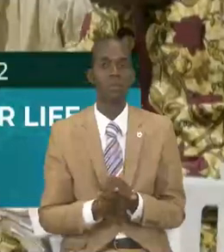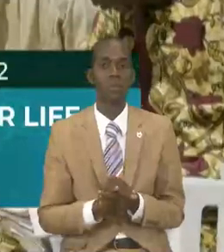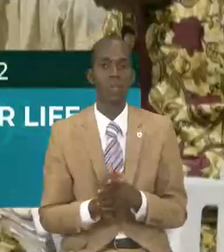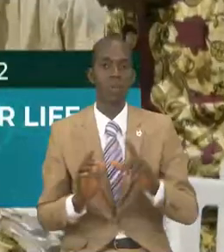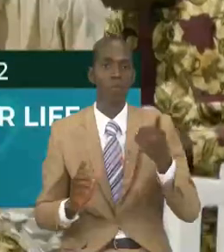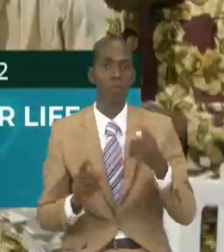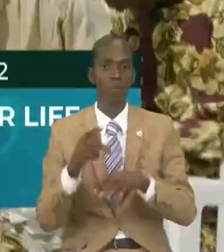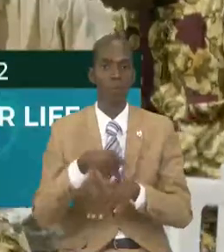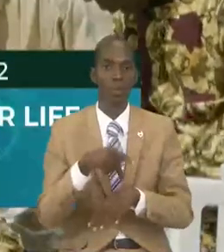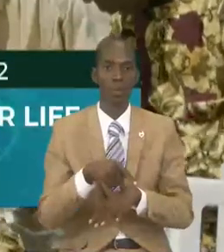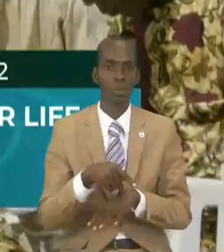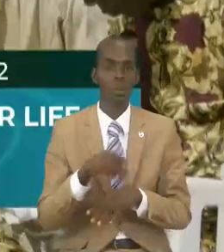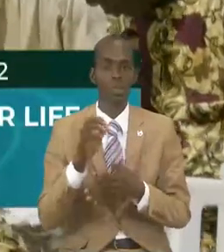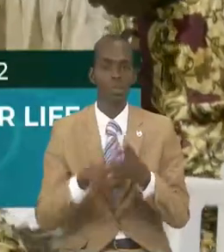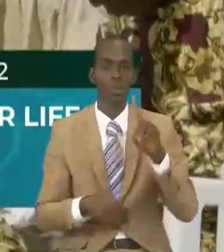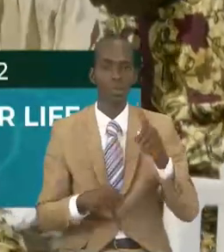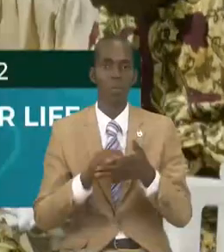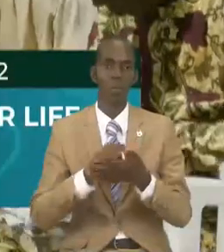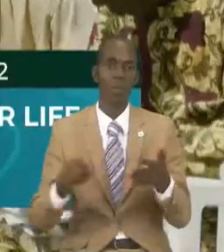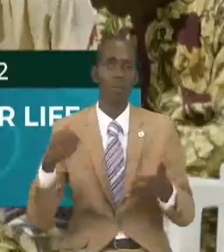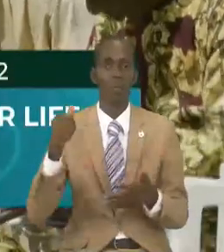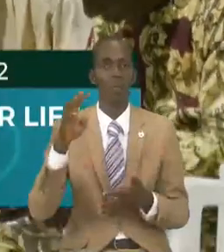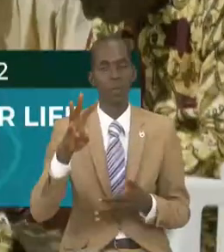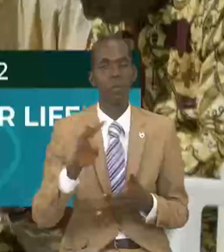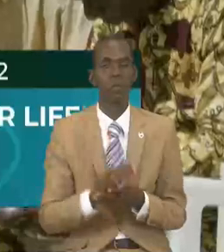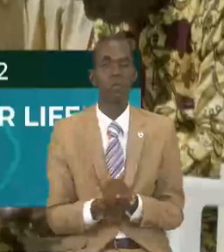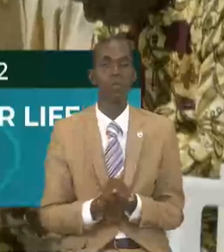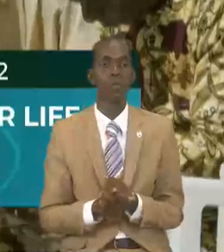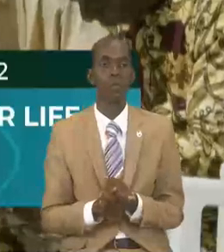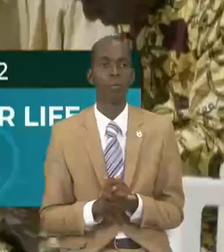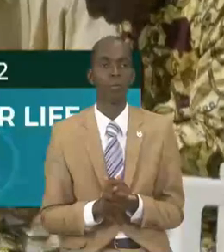chapitre 1, verset 14.